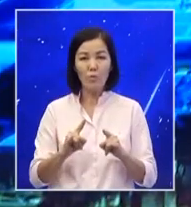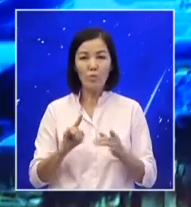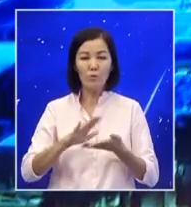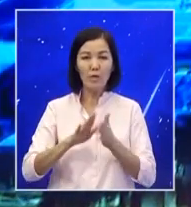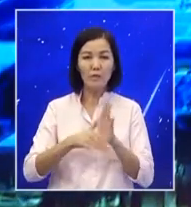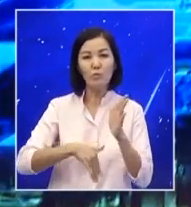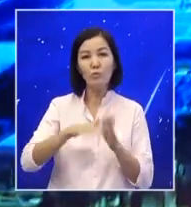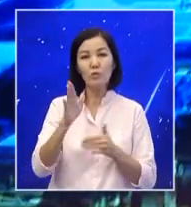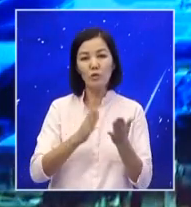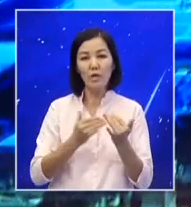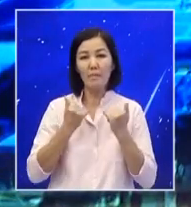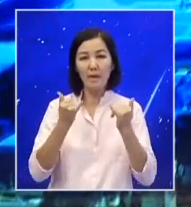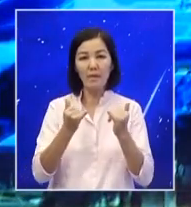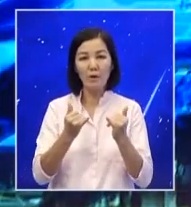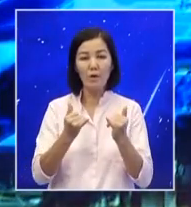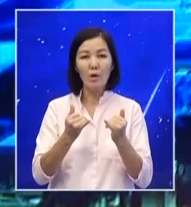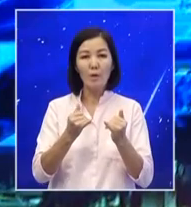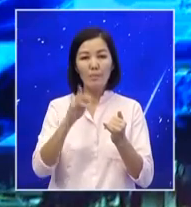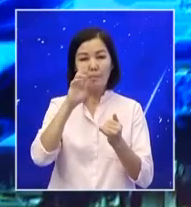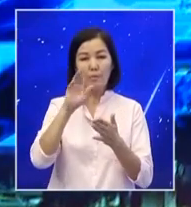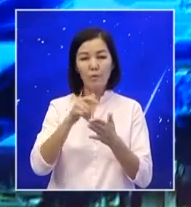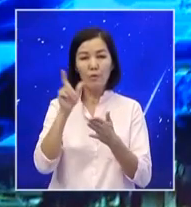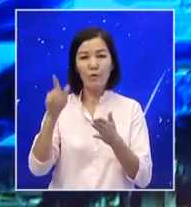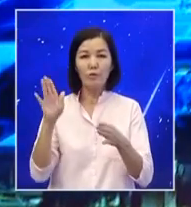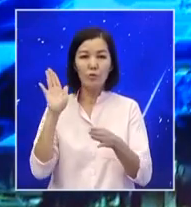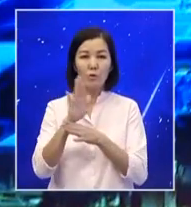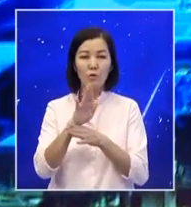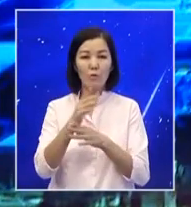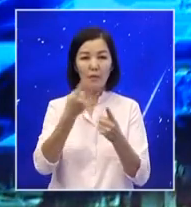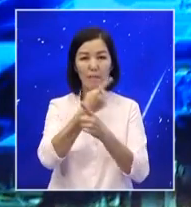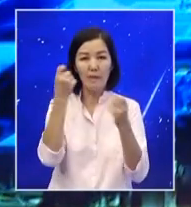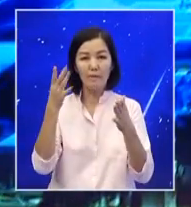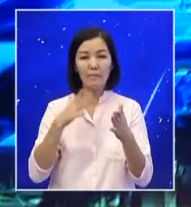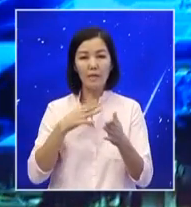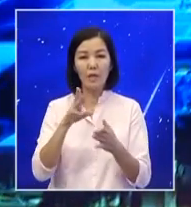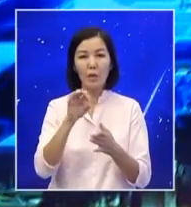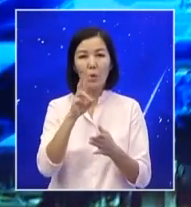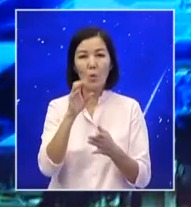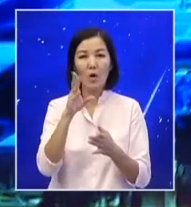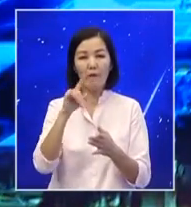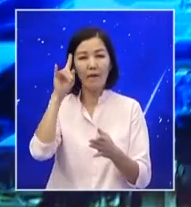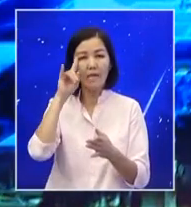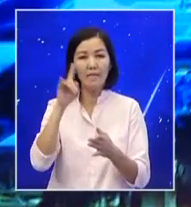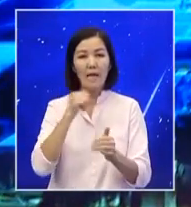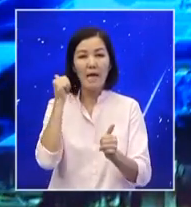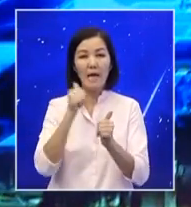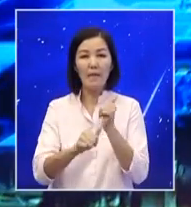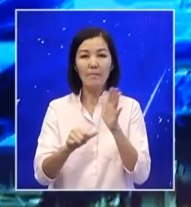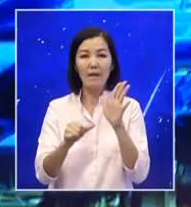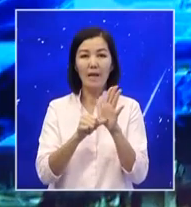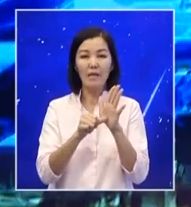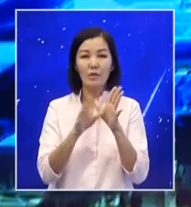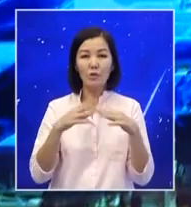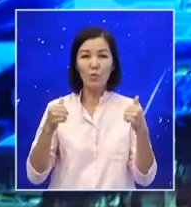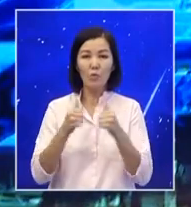бағытталмақ. Бұл туралы мемлекет басшысы қазақстандықтарға арналған жолдауында мәлімдеді. Қасым Жомарт Тоқаев елімізде әрбір 6-шы